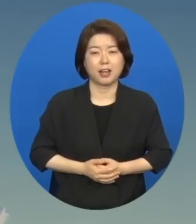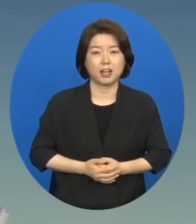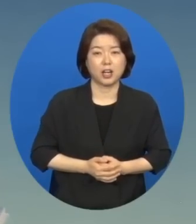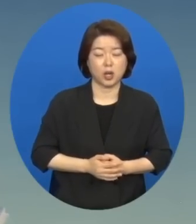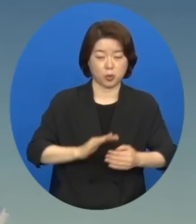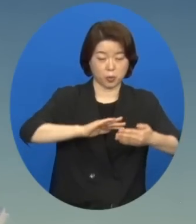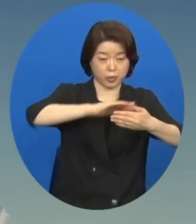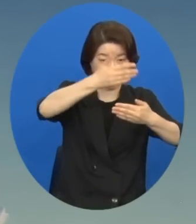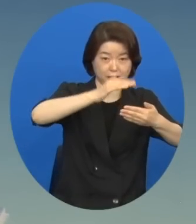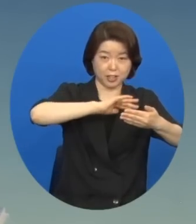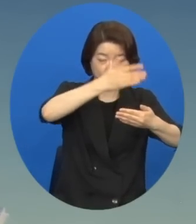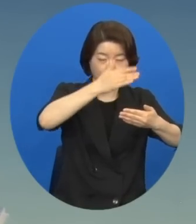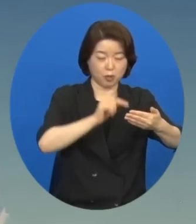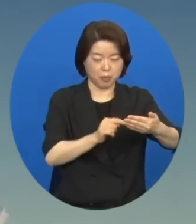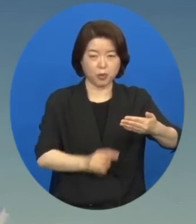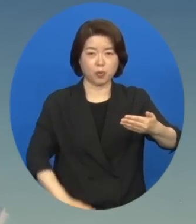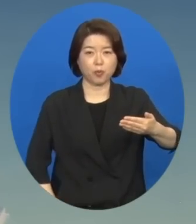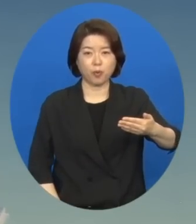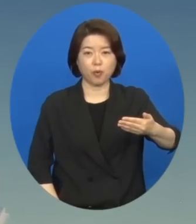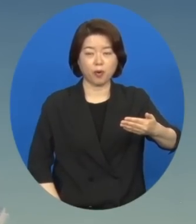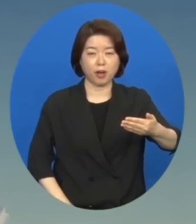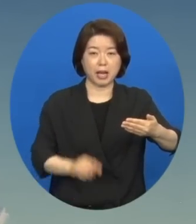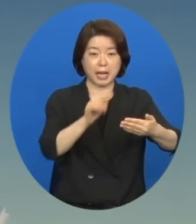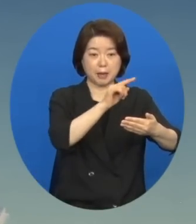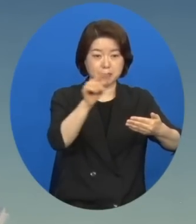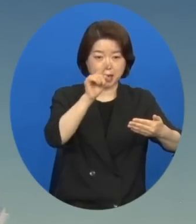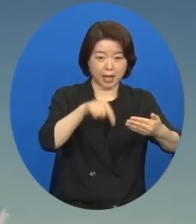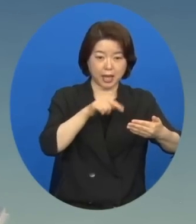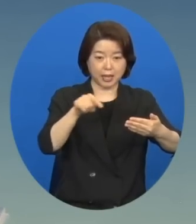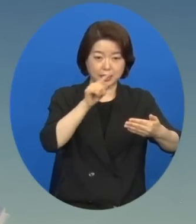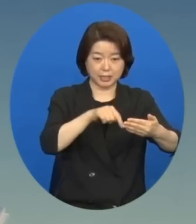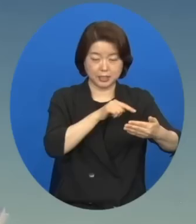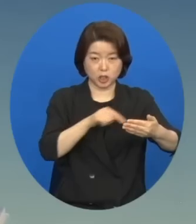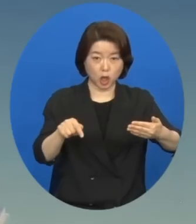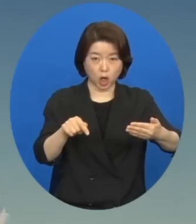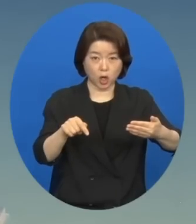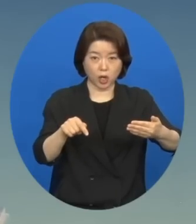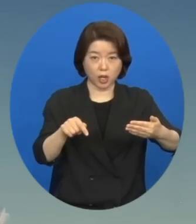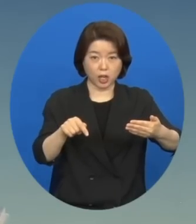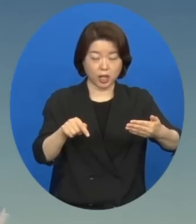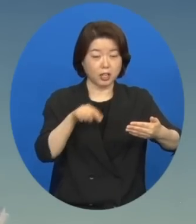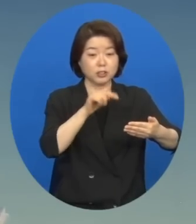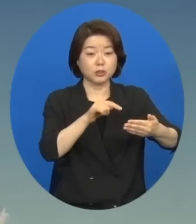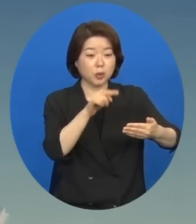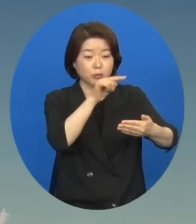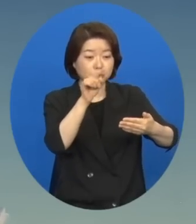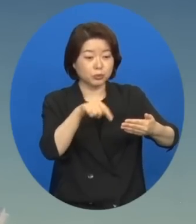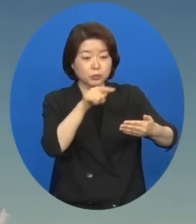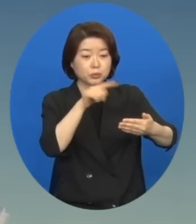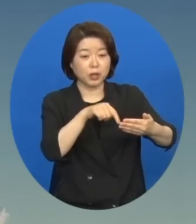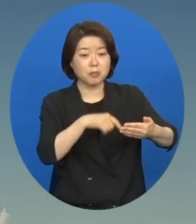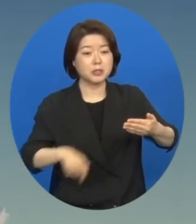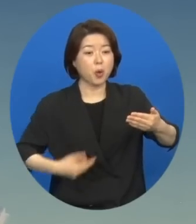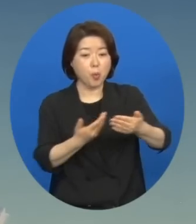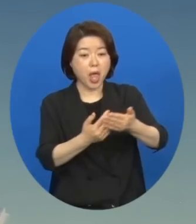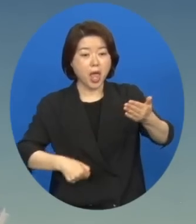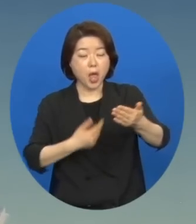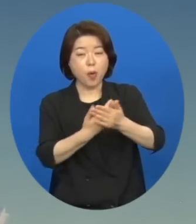달력 펴놓고 발을 정자 그어가면서 회개해봐라 그러시는 거예요.